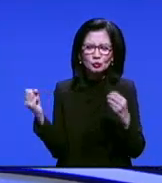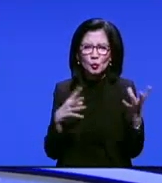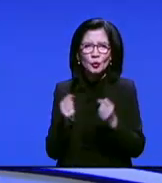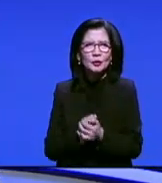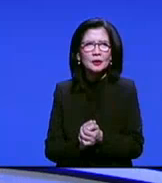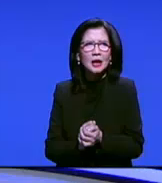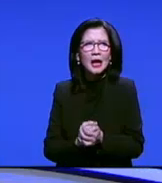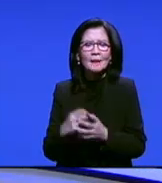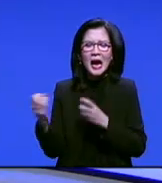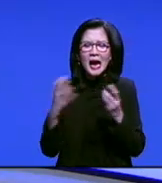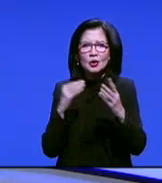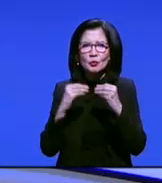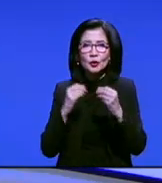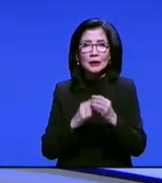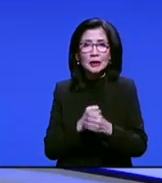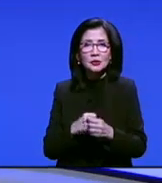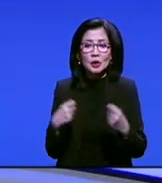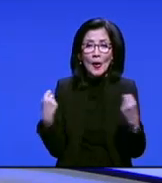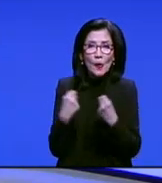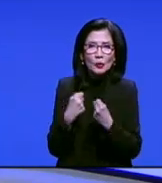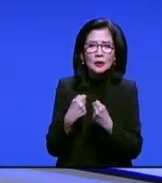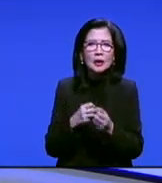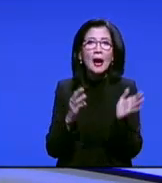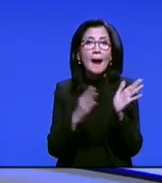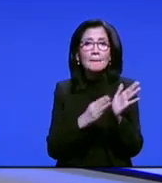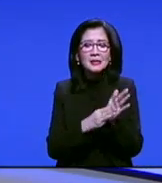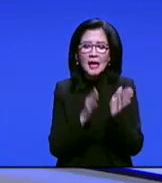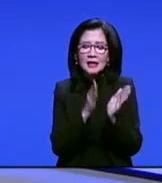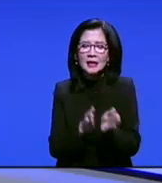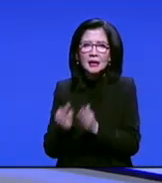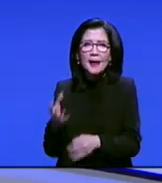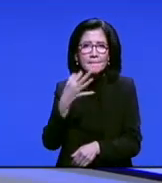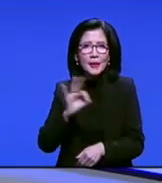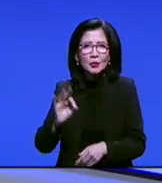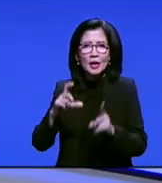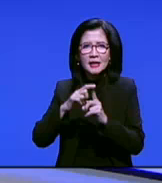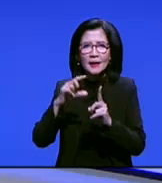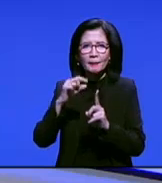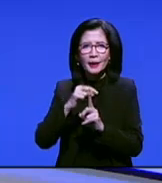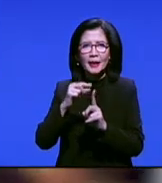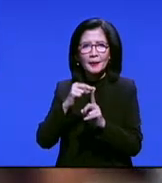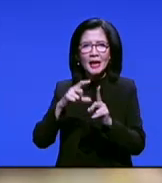senator beradu mulut bahkan kontak fisik mempermasalahkan tata tertib terbaru DPD RI.